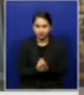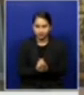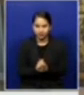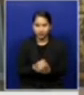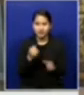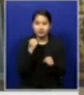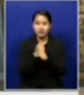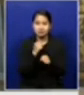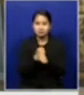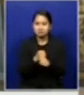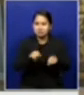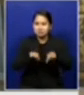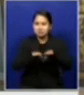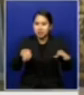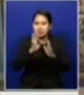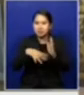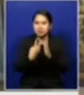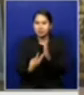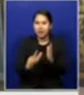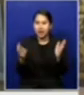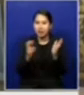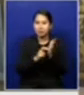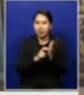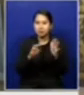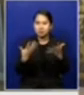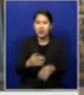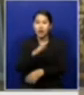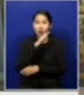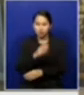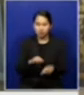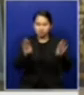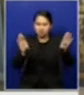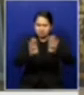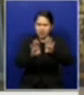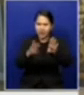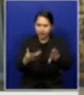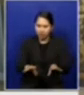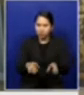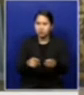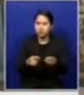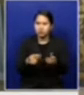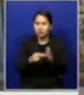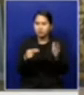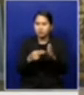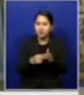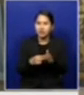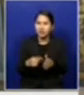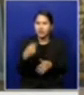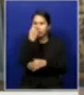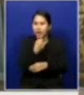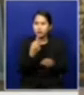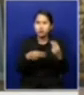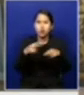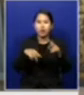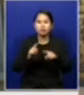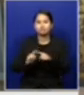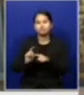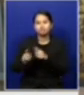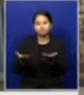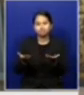มาตรการรองรับไม่มีบอกว่าถ้าปิดกิจการแล้วจะส่งคนออกไปหรืออย่างไรนะครับต่อ